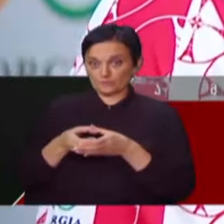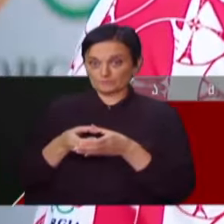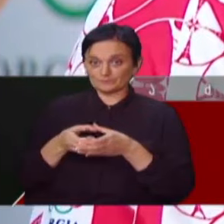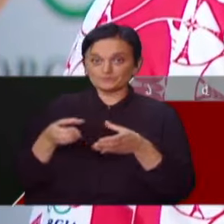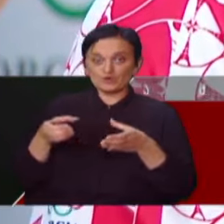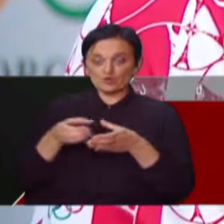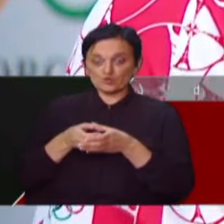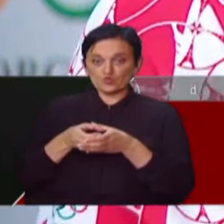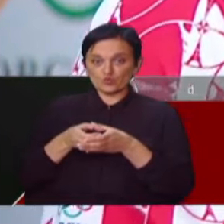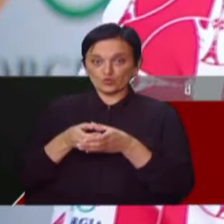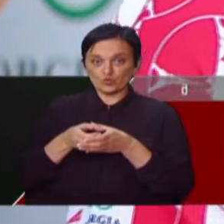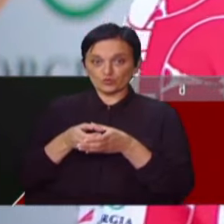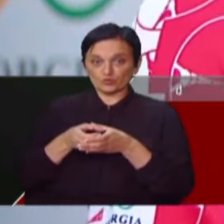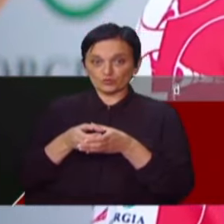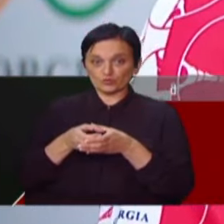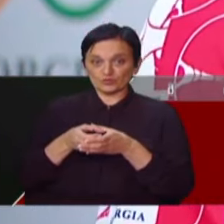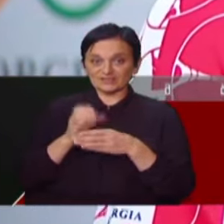გუნდური იქნება